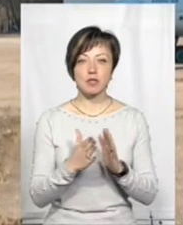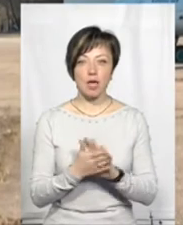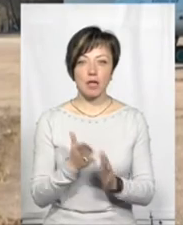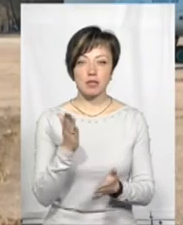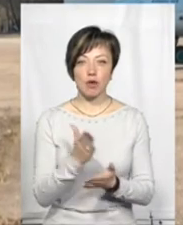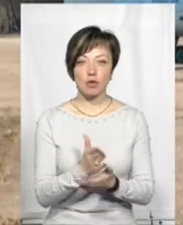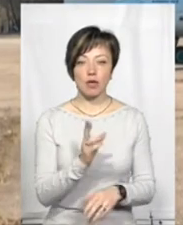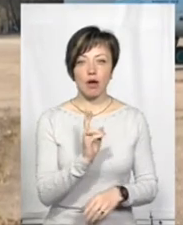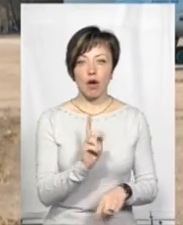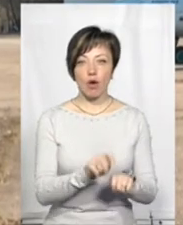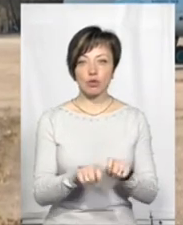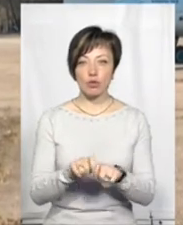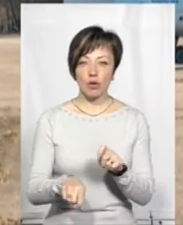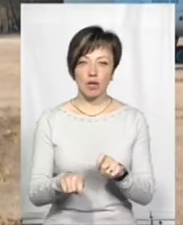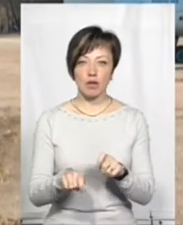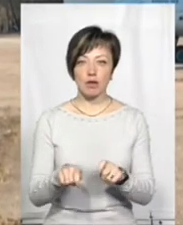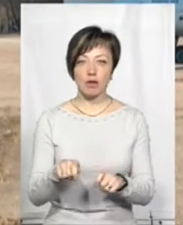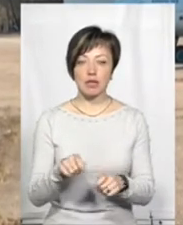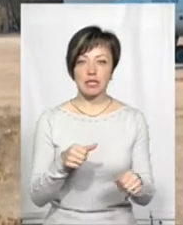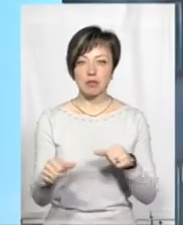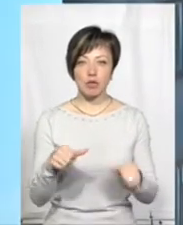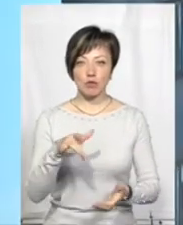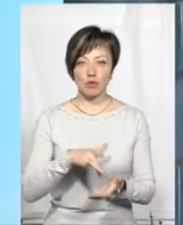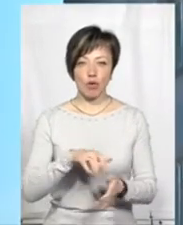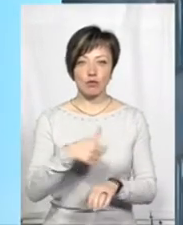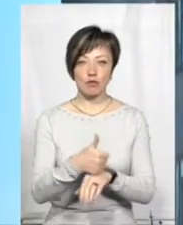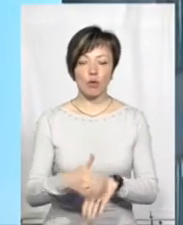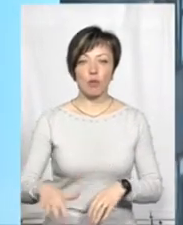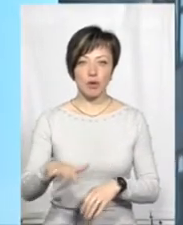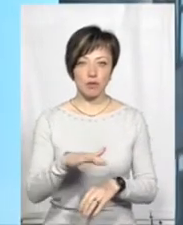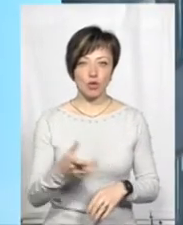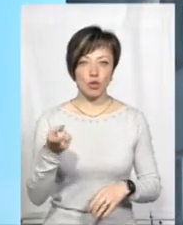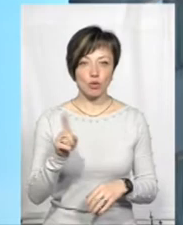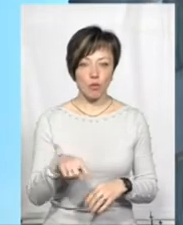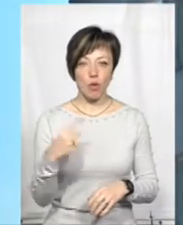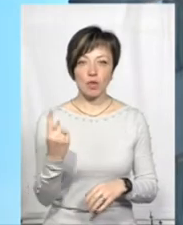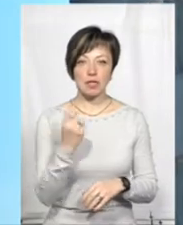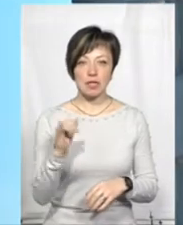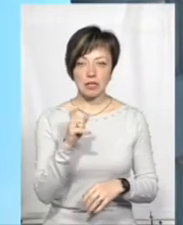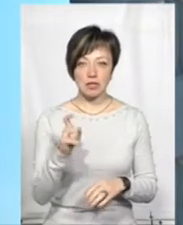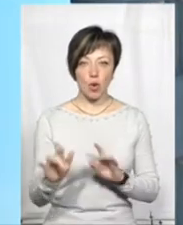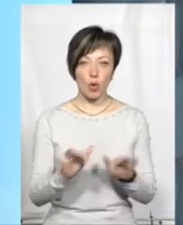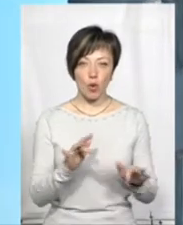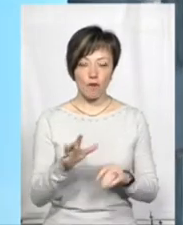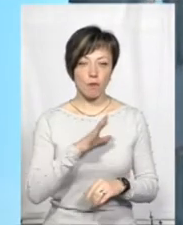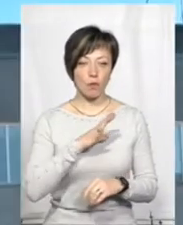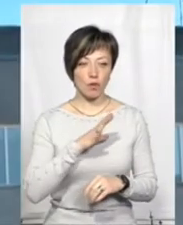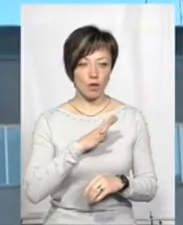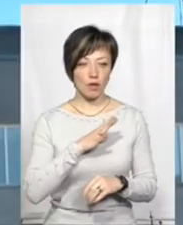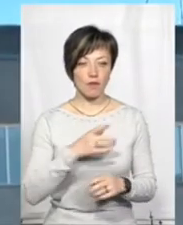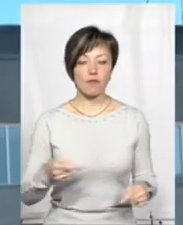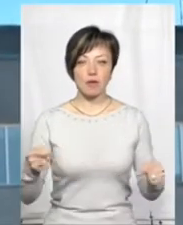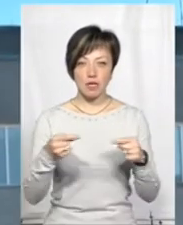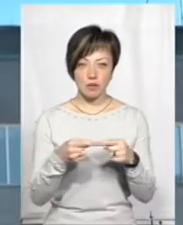знаходиться контрольно-диспетчерський пункт нашого основного, головного приміщення. Тому одним із кроків, які були